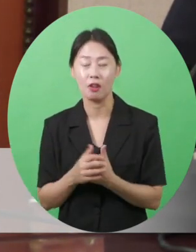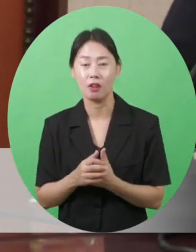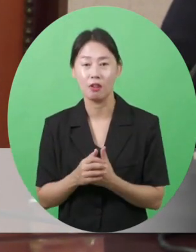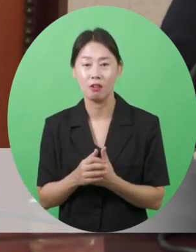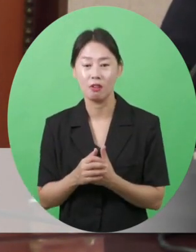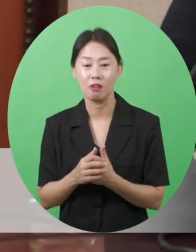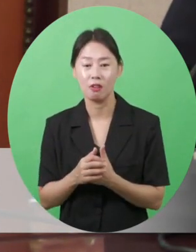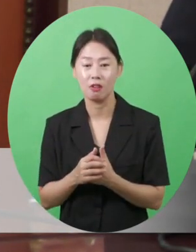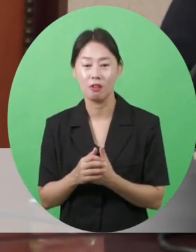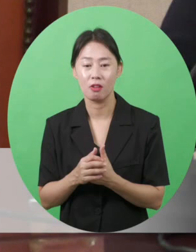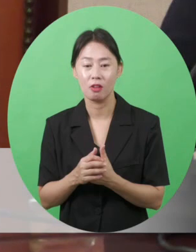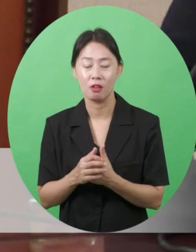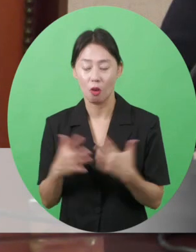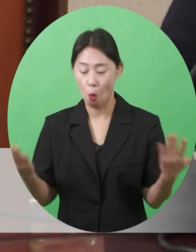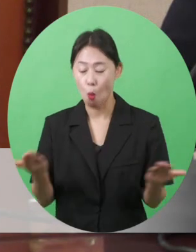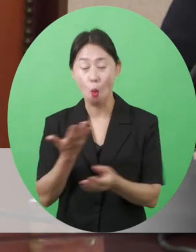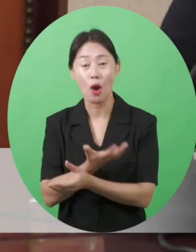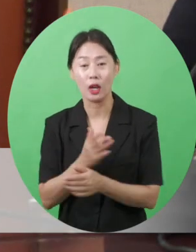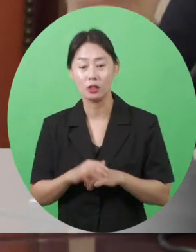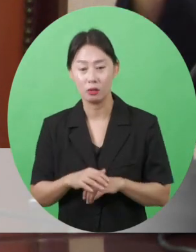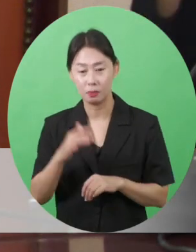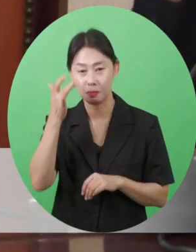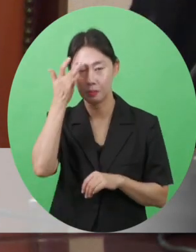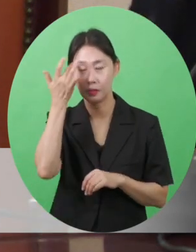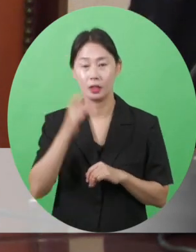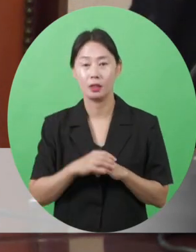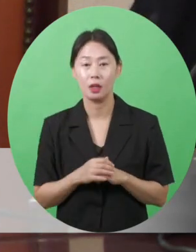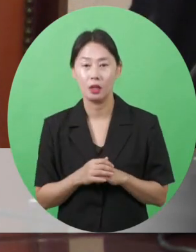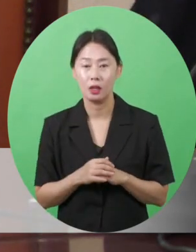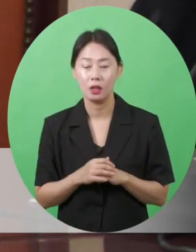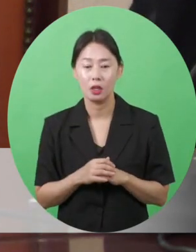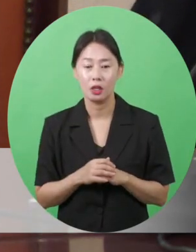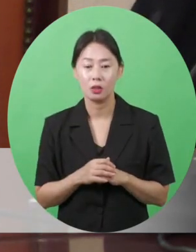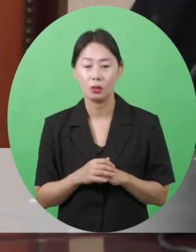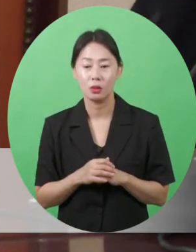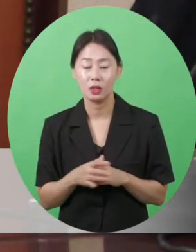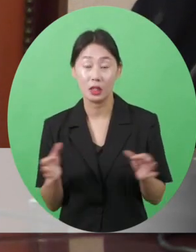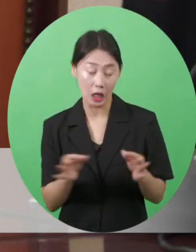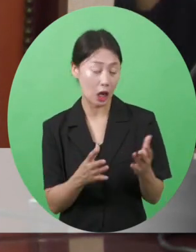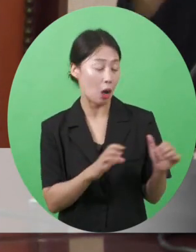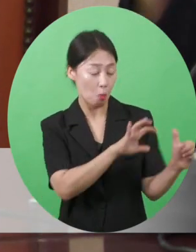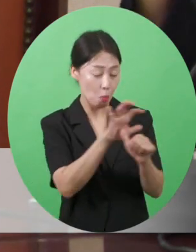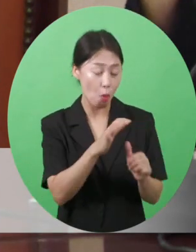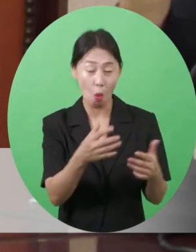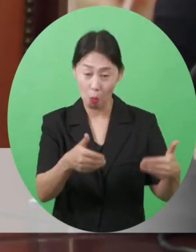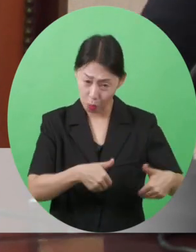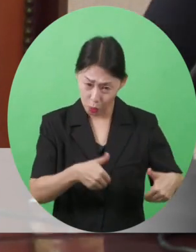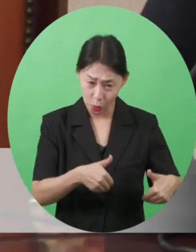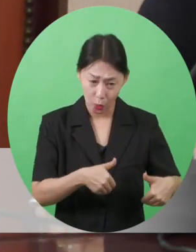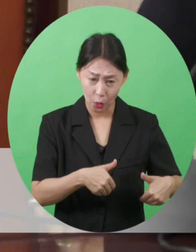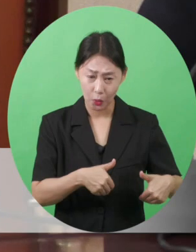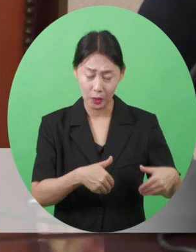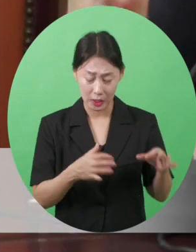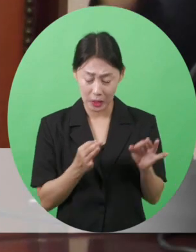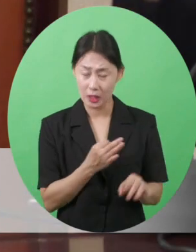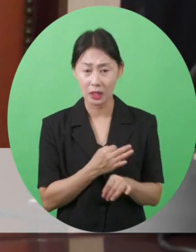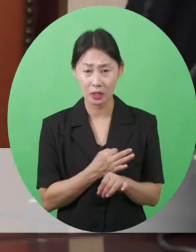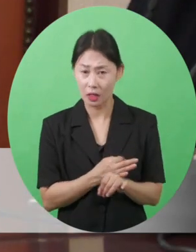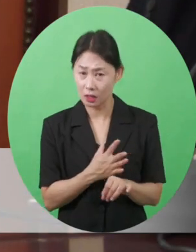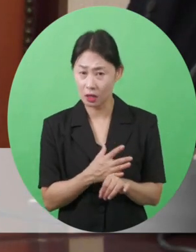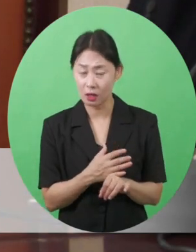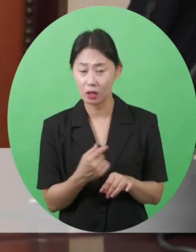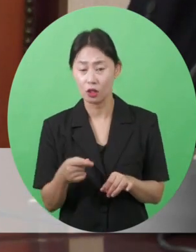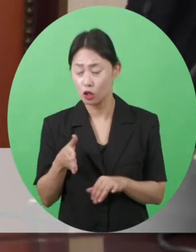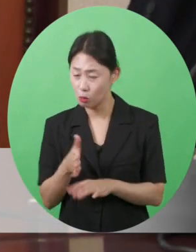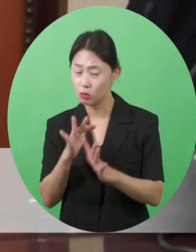그래서 또 일시보호가 필요한 부분에 대해서는 노인, 그다음에 장애인, 아동 등 상담이라든가 이런 것들을